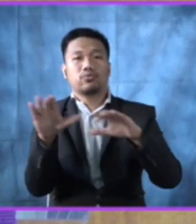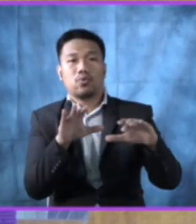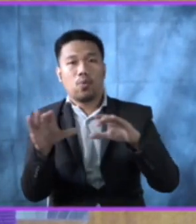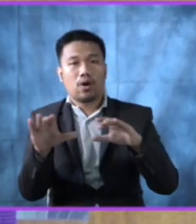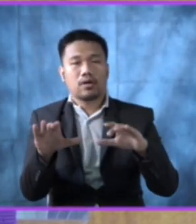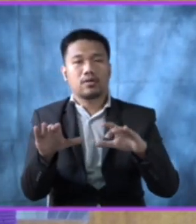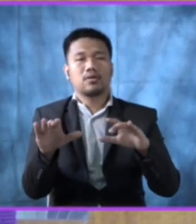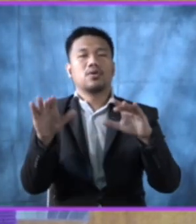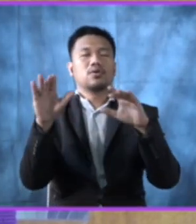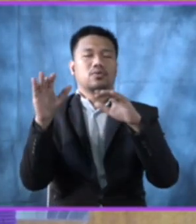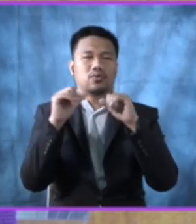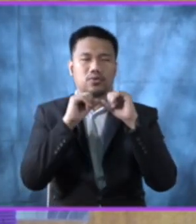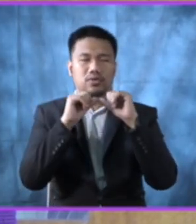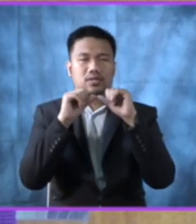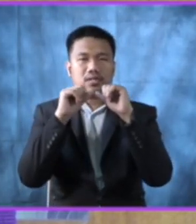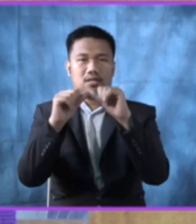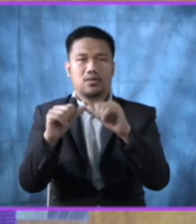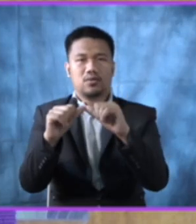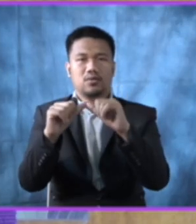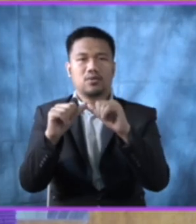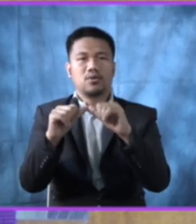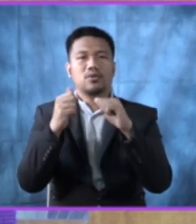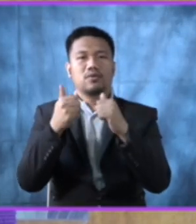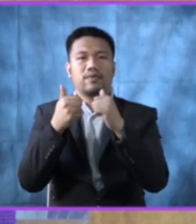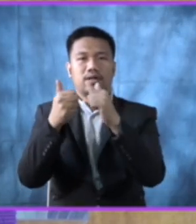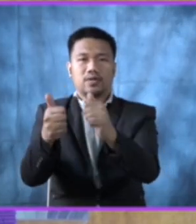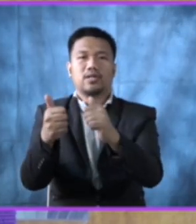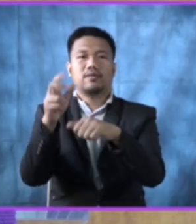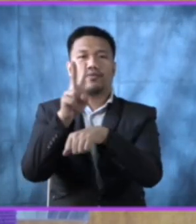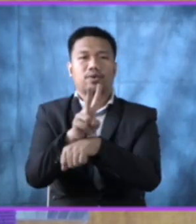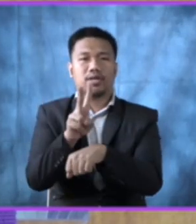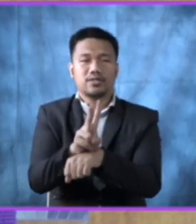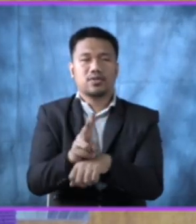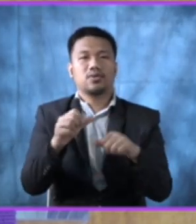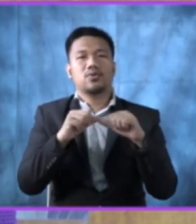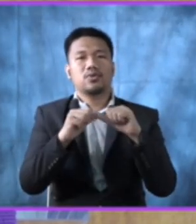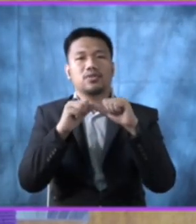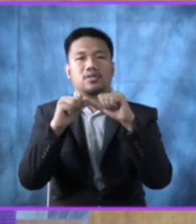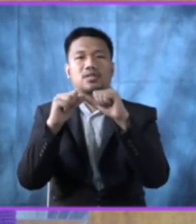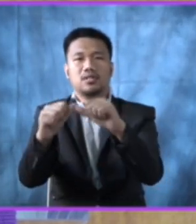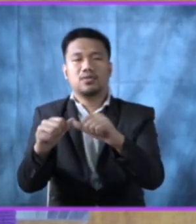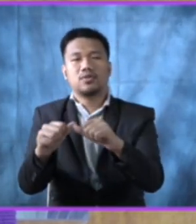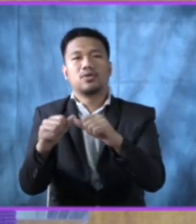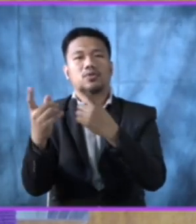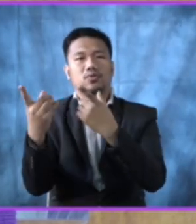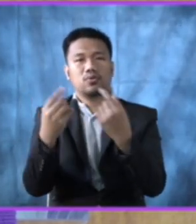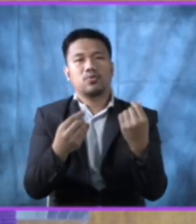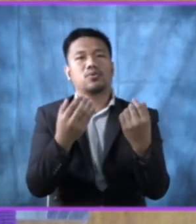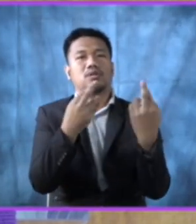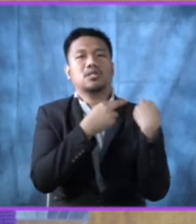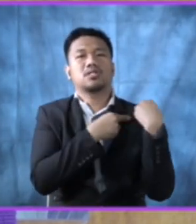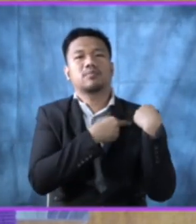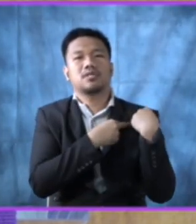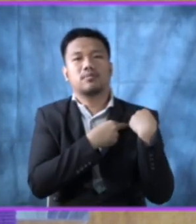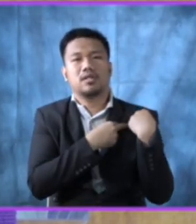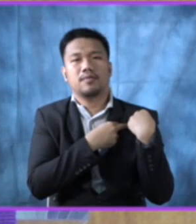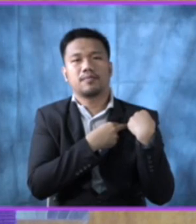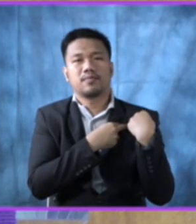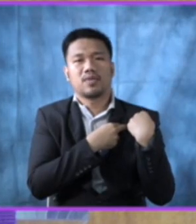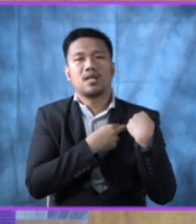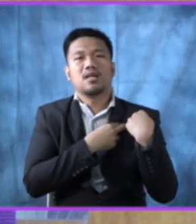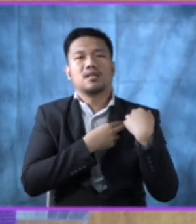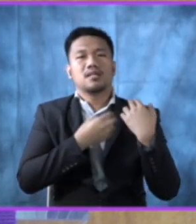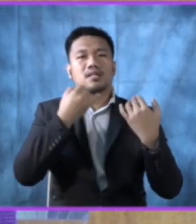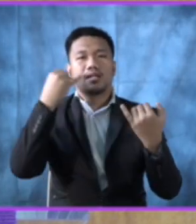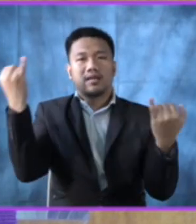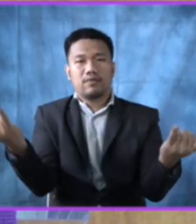kanilang mga bukasyon, ang panawagan sa kanila, lalo na higit sa mga pagkakataong ito, upang maglingkod